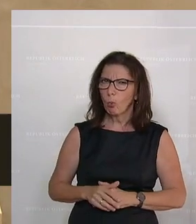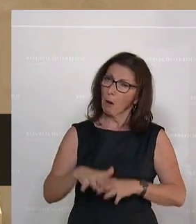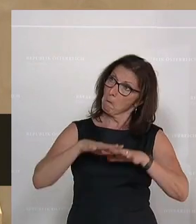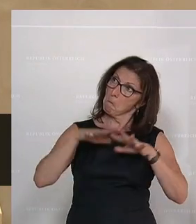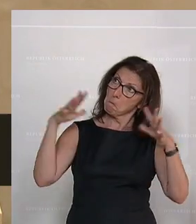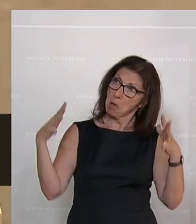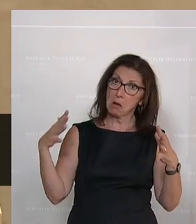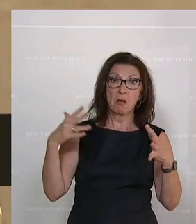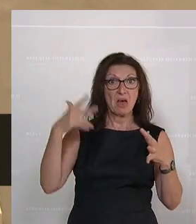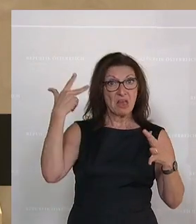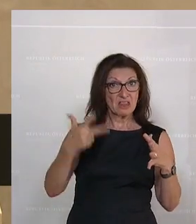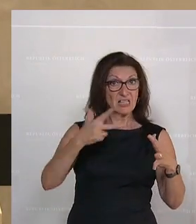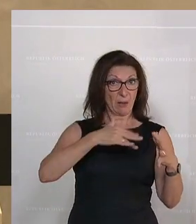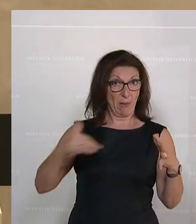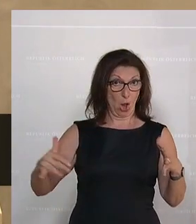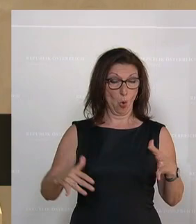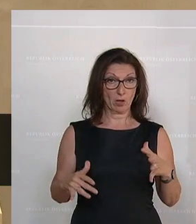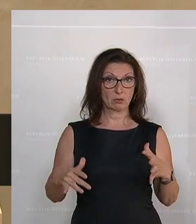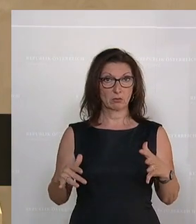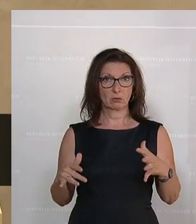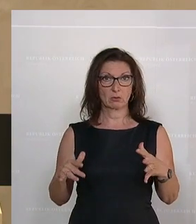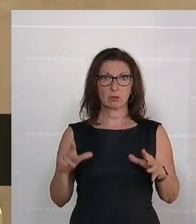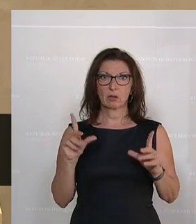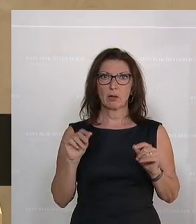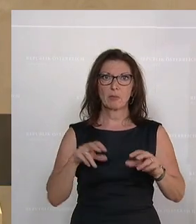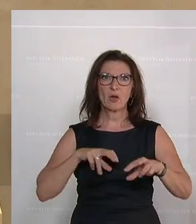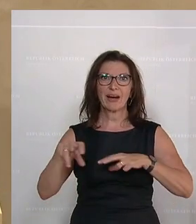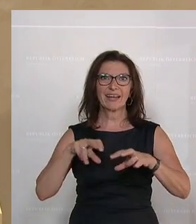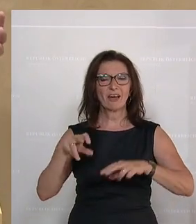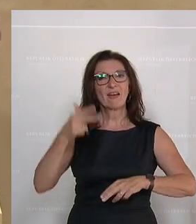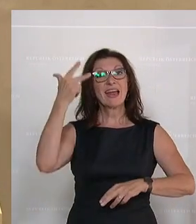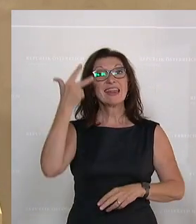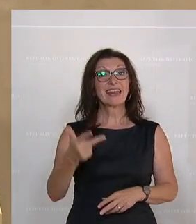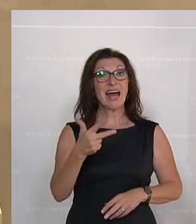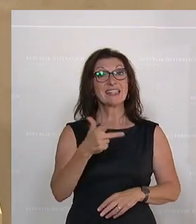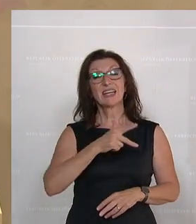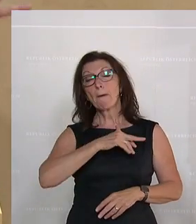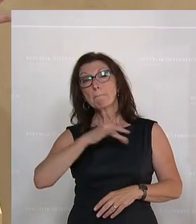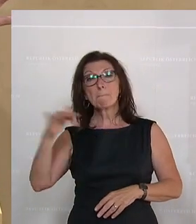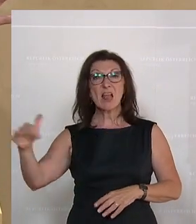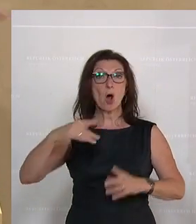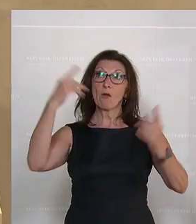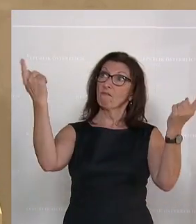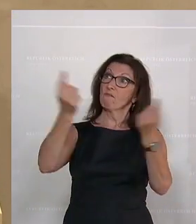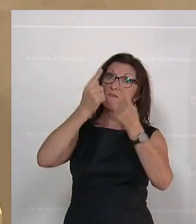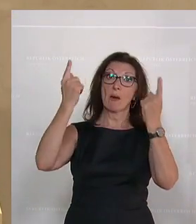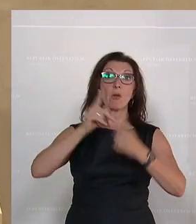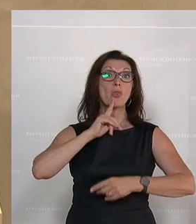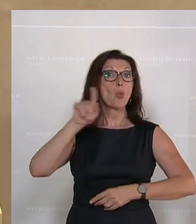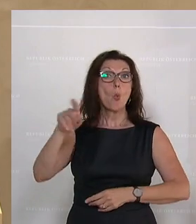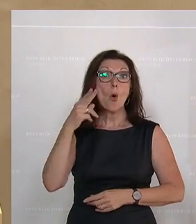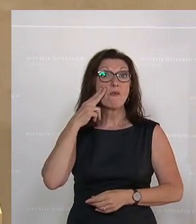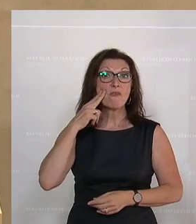30 millionen da kann also die regierung und 30 millionen werbe späße verblasen nur bei jung von matt man es bei anderen